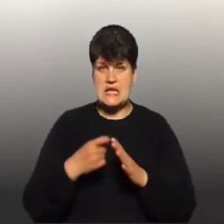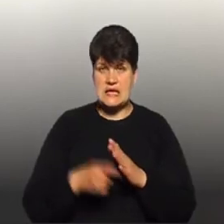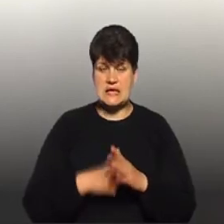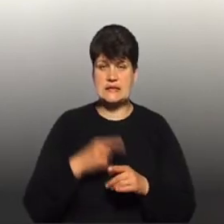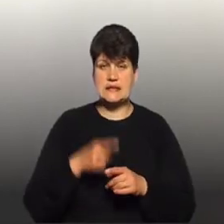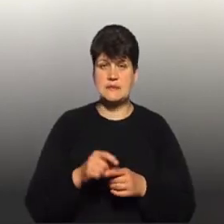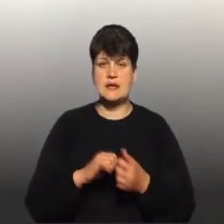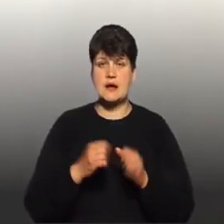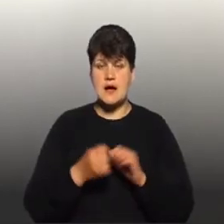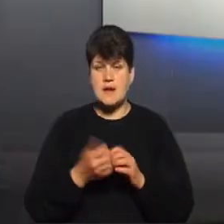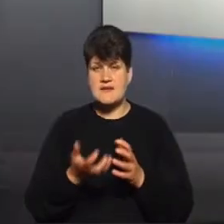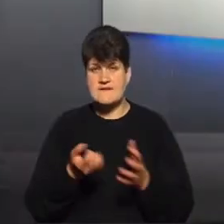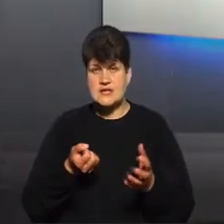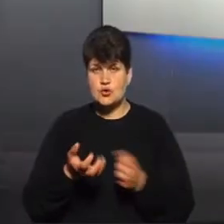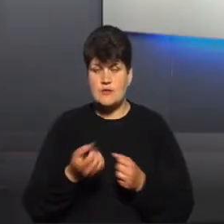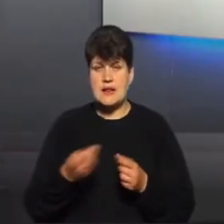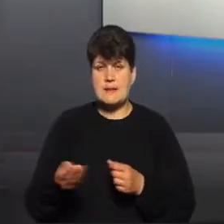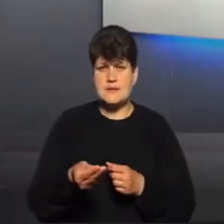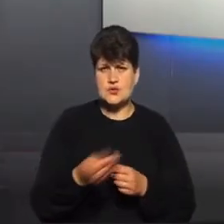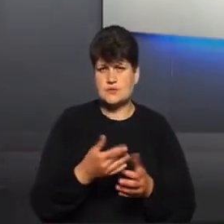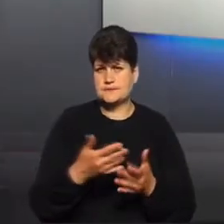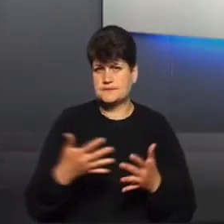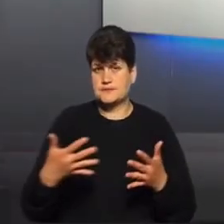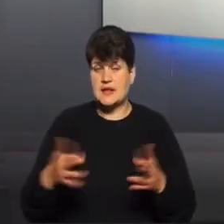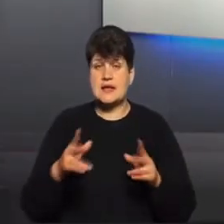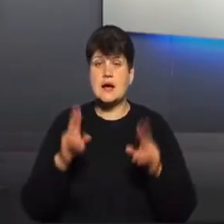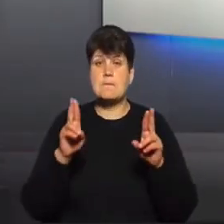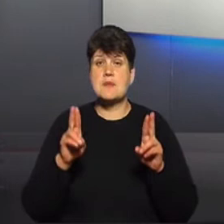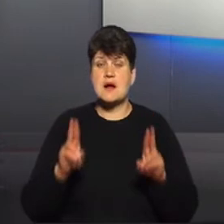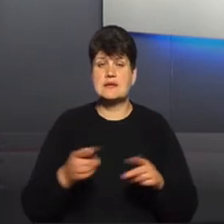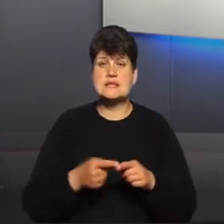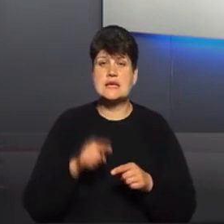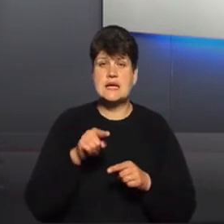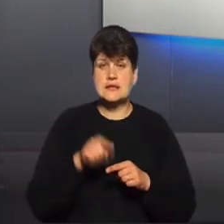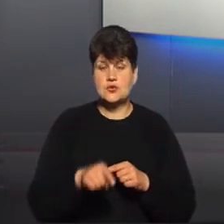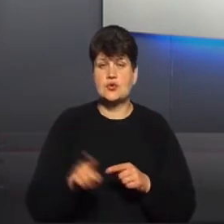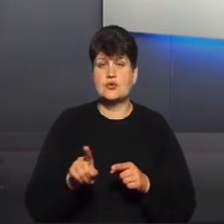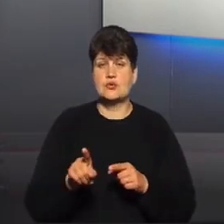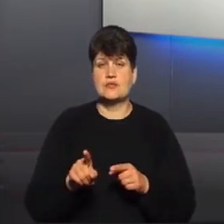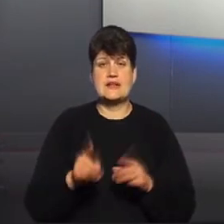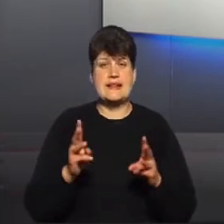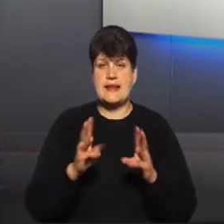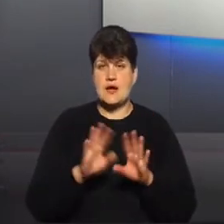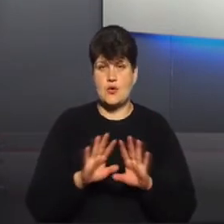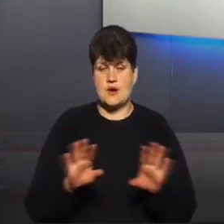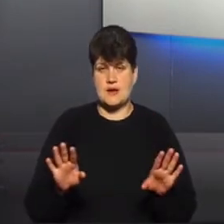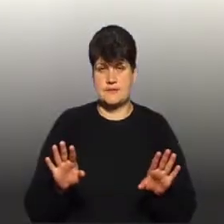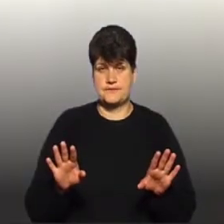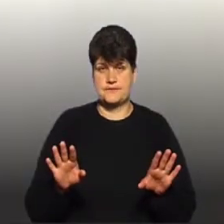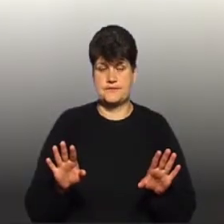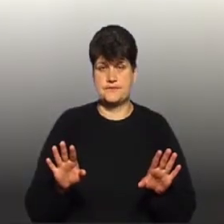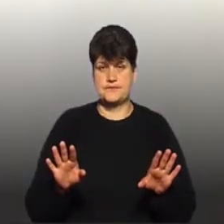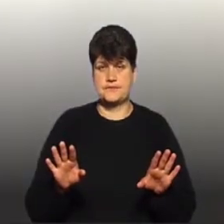видобували, пісок і тому подібне. І, як правило, це ті породи, які вони що не горять. Такої небезпеки немає. Так,